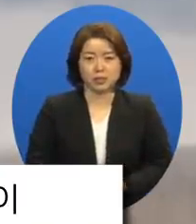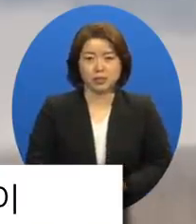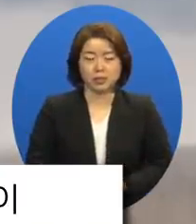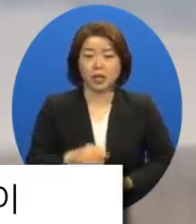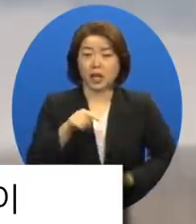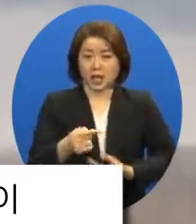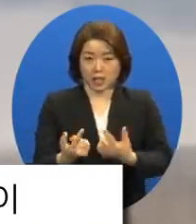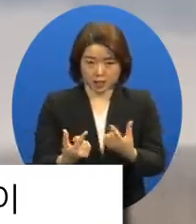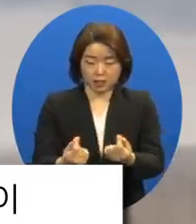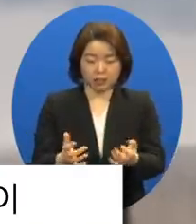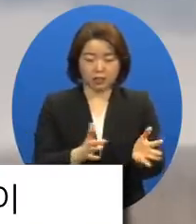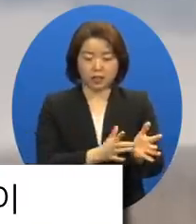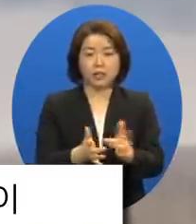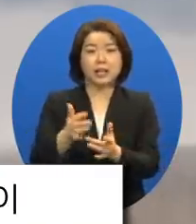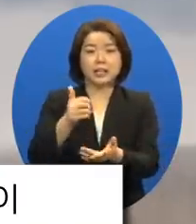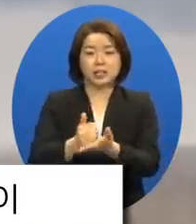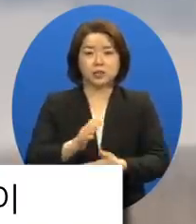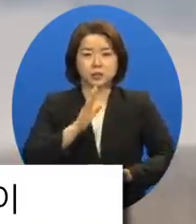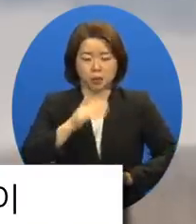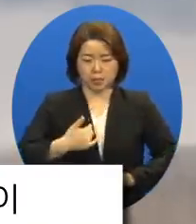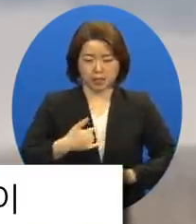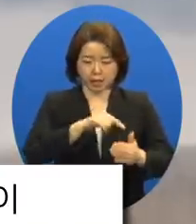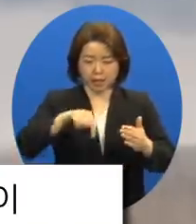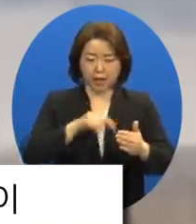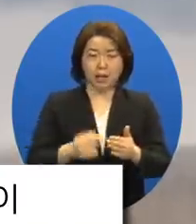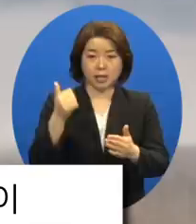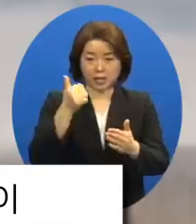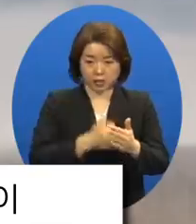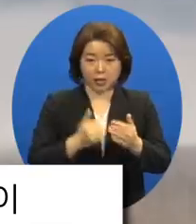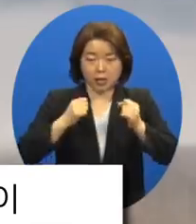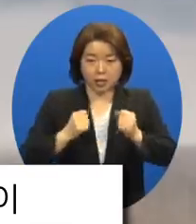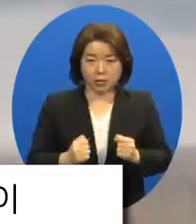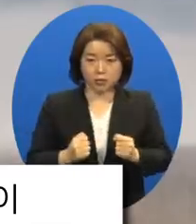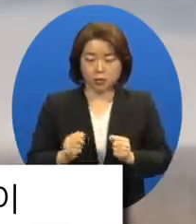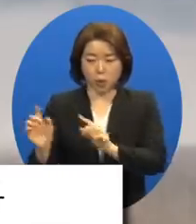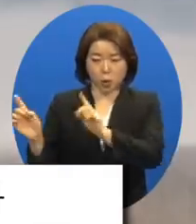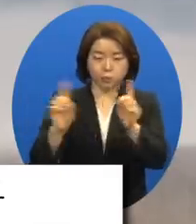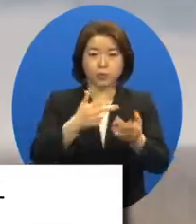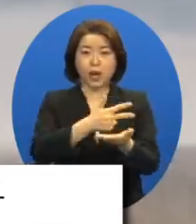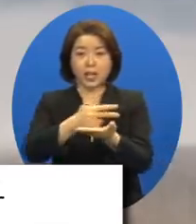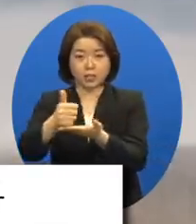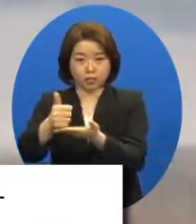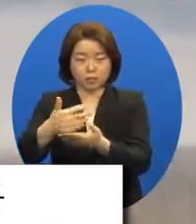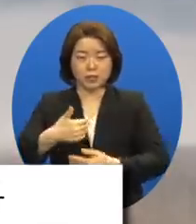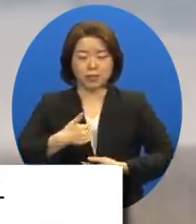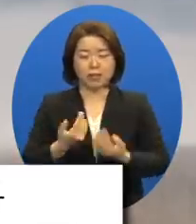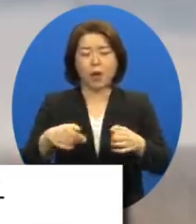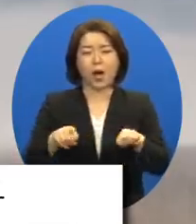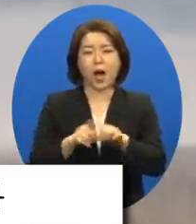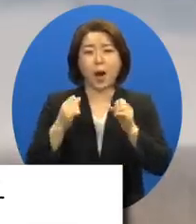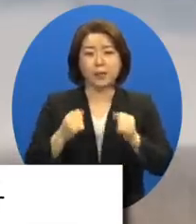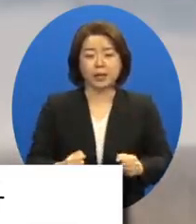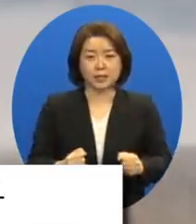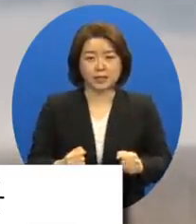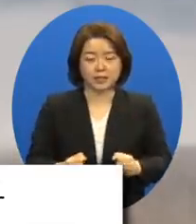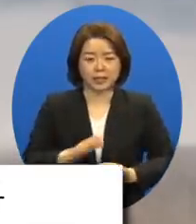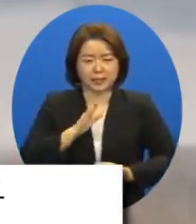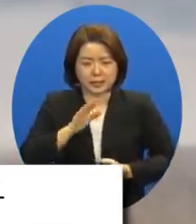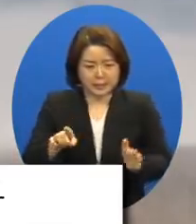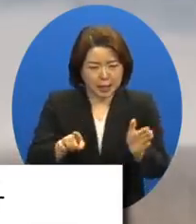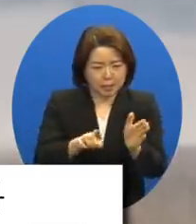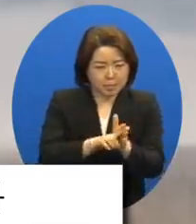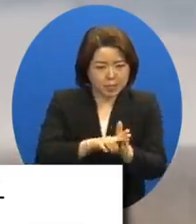그렇게 예수님께서 정말 내 안에 계시고 부활의 주님이 지금 나와 함께 계시다는 게 진짜 믿어지지